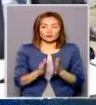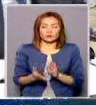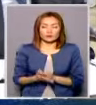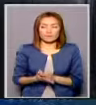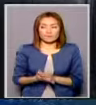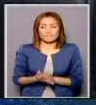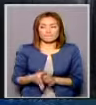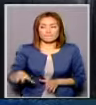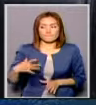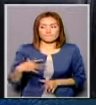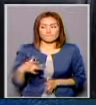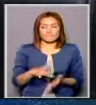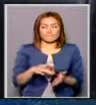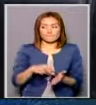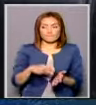приходящих к ценовому сговору